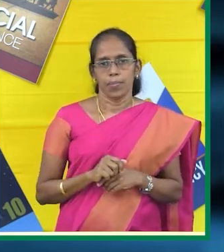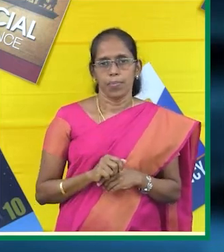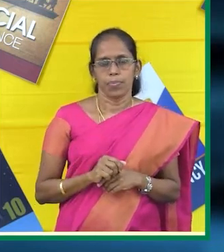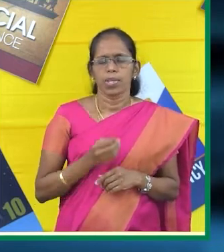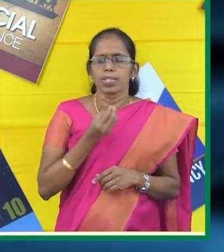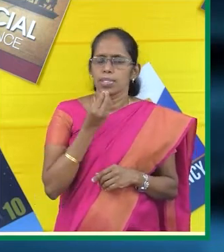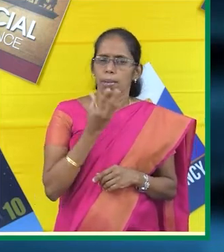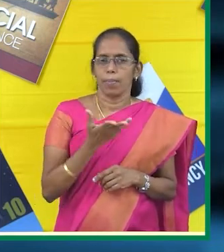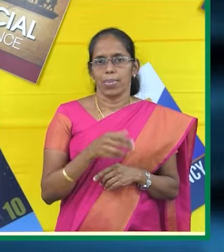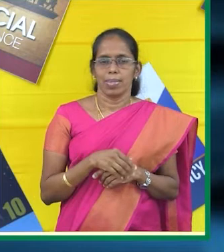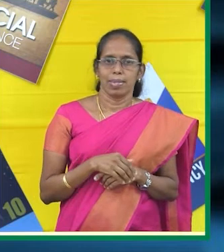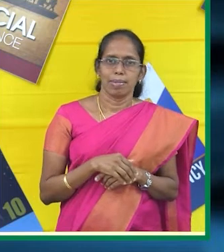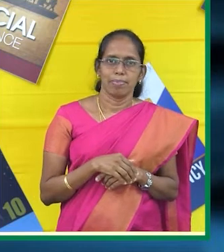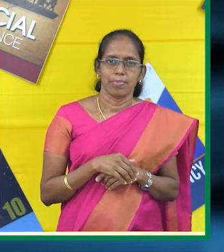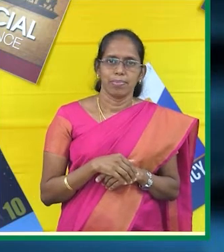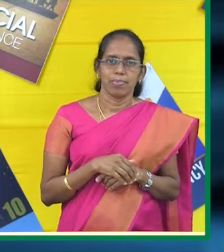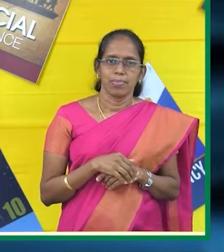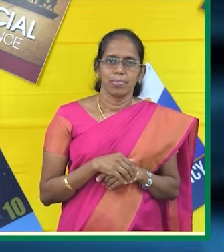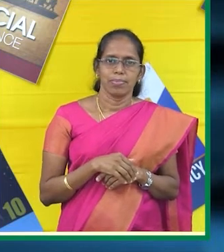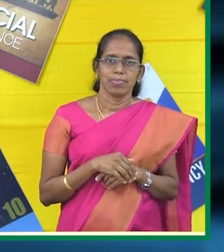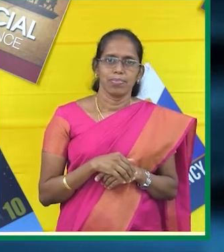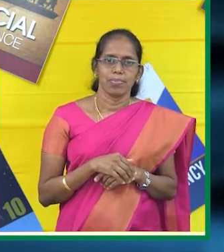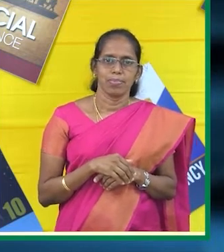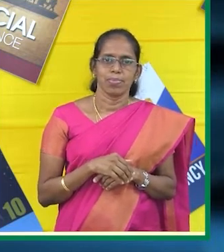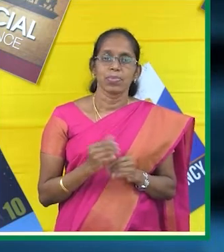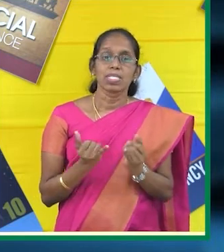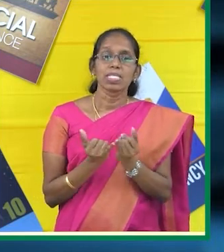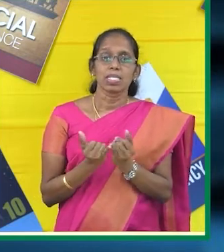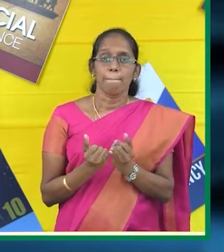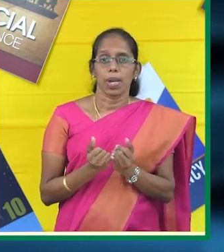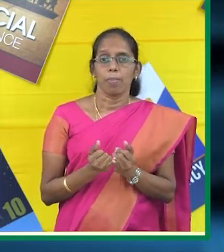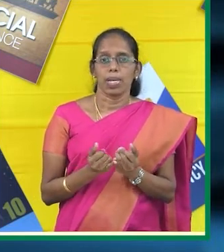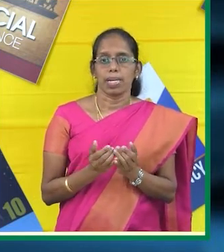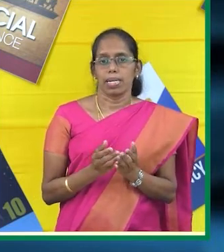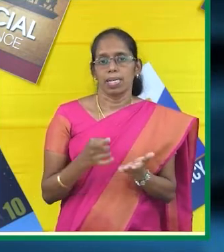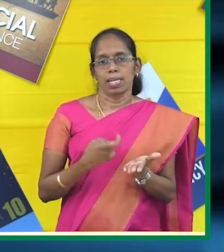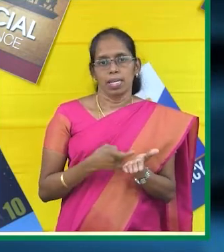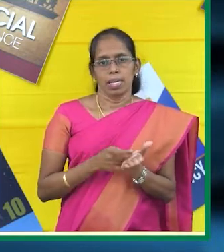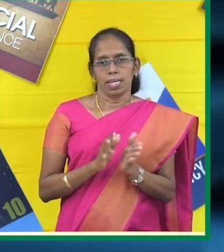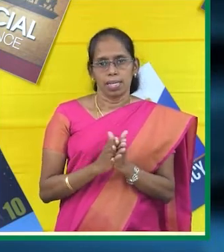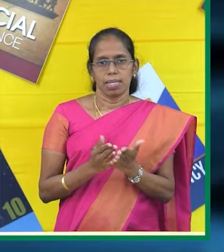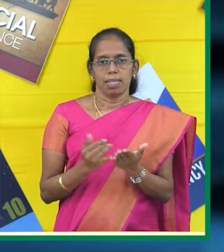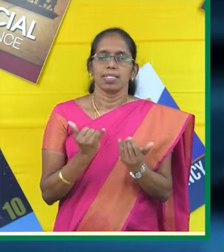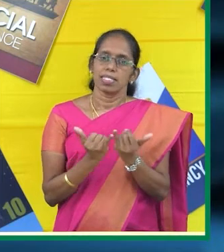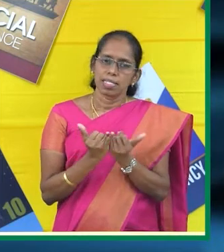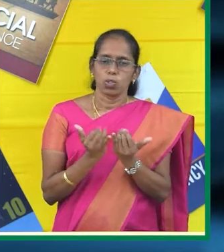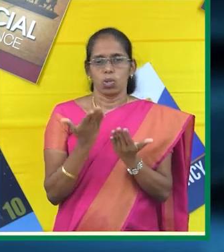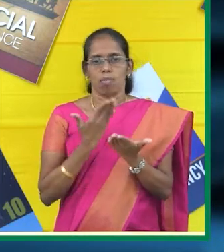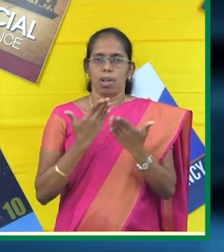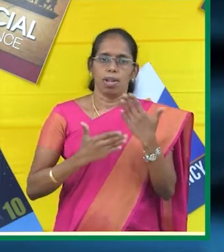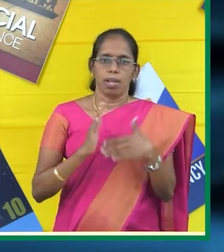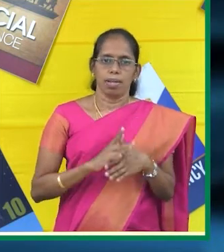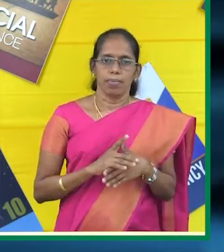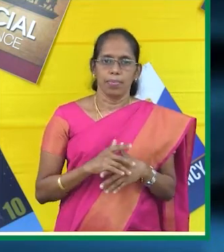மிக எளிமையான பாடம், ஆனால் இது ஒரு துணை பாடமாக இருப்பதனால நாம் அதனுடைய கதையை மட்டும்